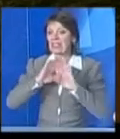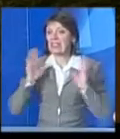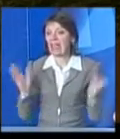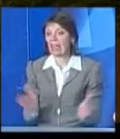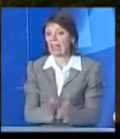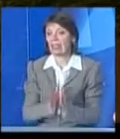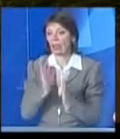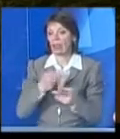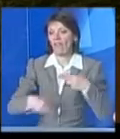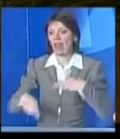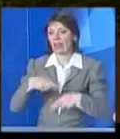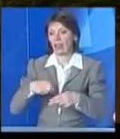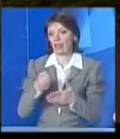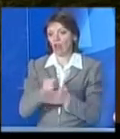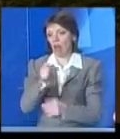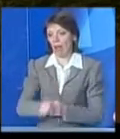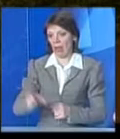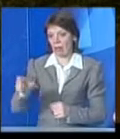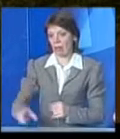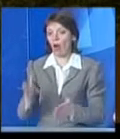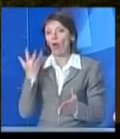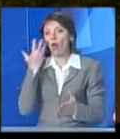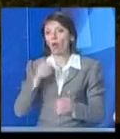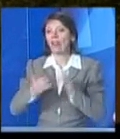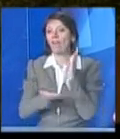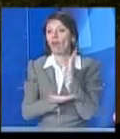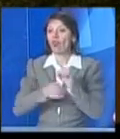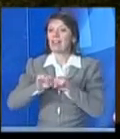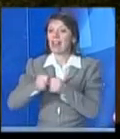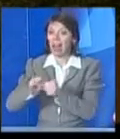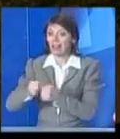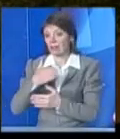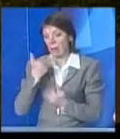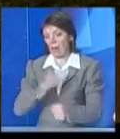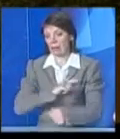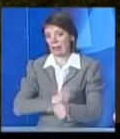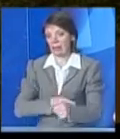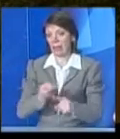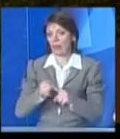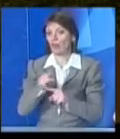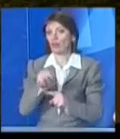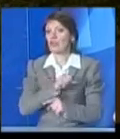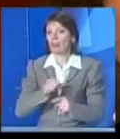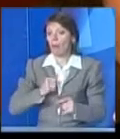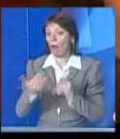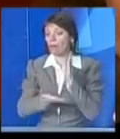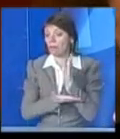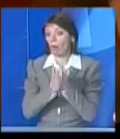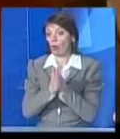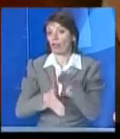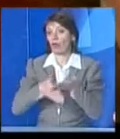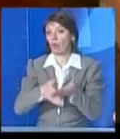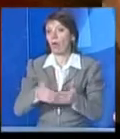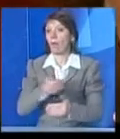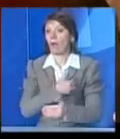буде вертатись до нас повнотою. А коли воно зранене, воно не має вже тієї сили, тому що воно само просить допомоги. Бажаю,